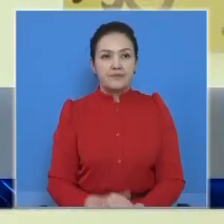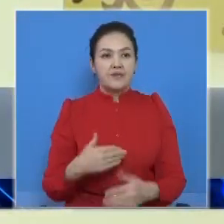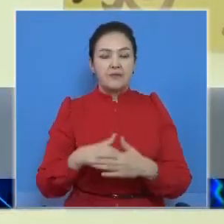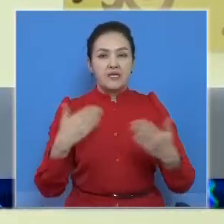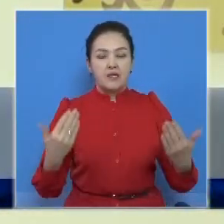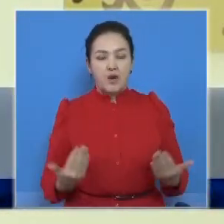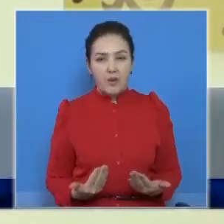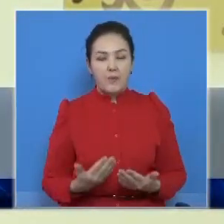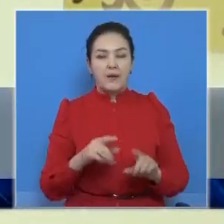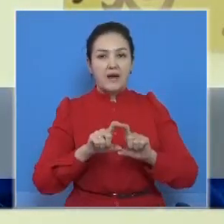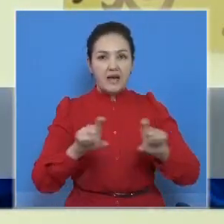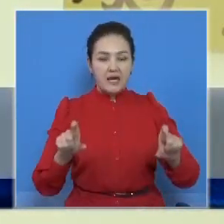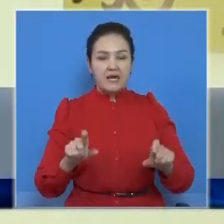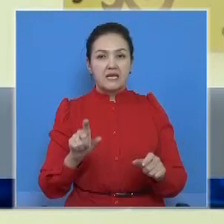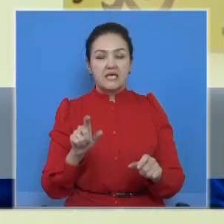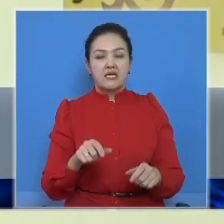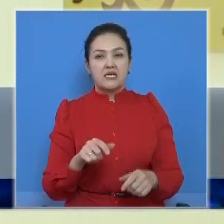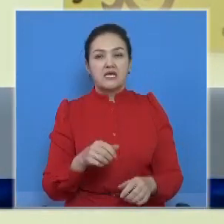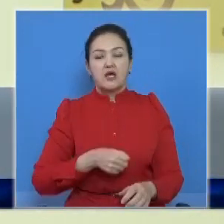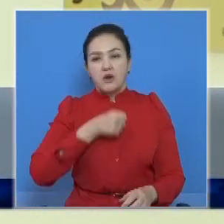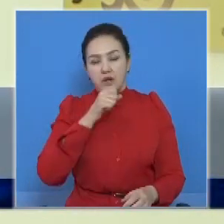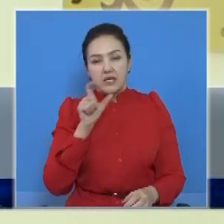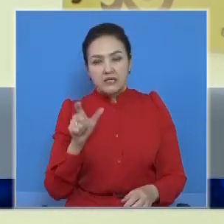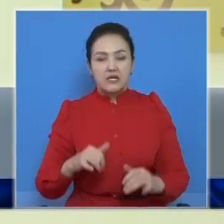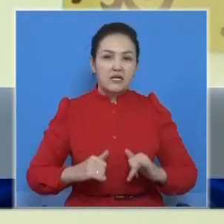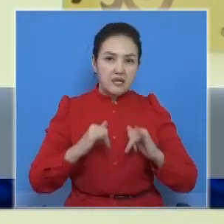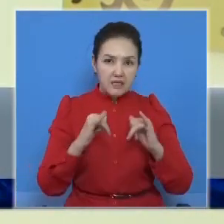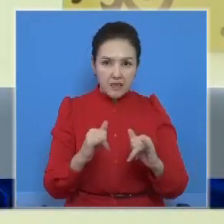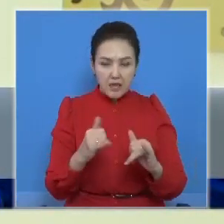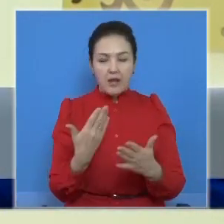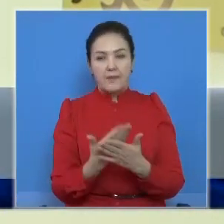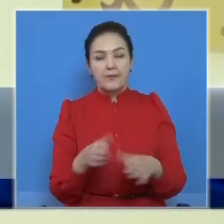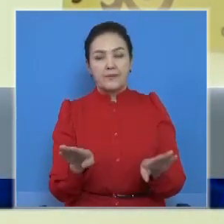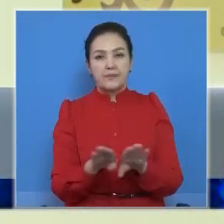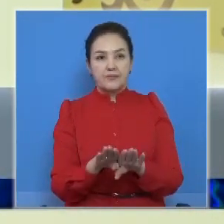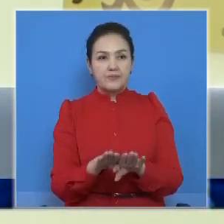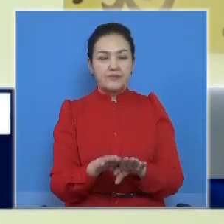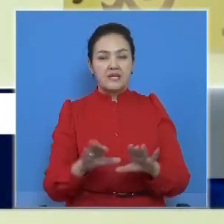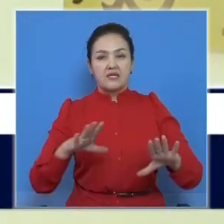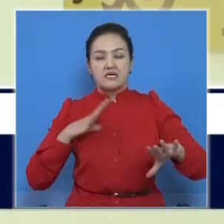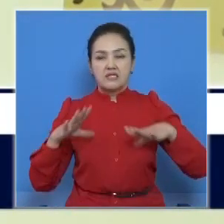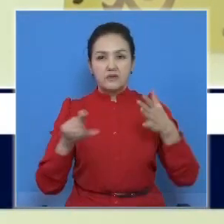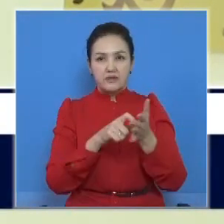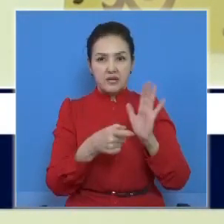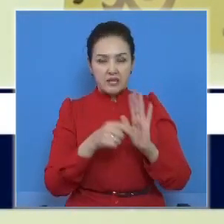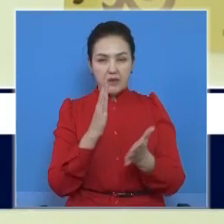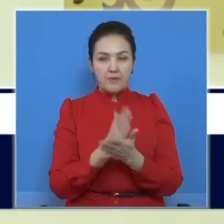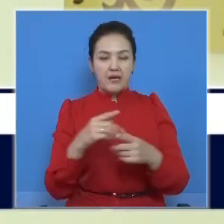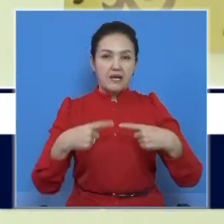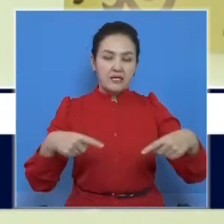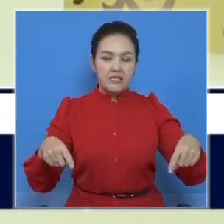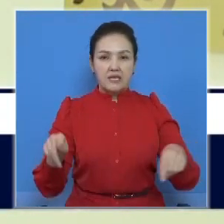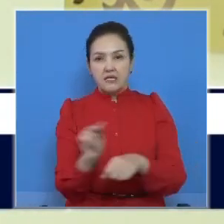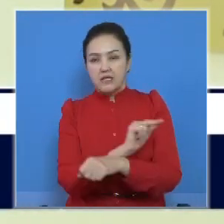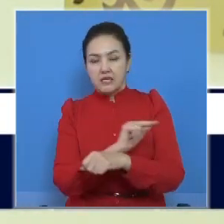өмір орталығы егде жастағы зейнеткерлерге арналған. Бұл жерде жаттығу залы бар, әртүрлі